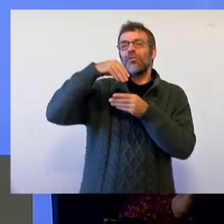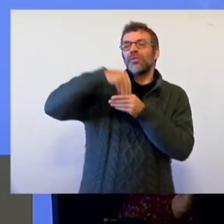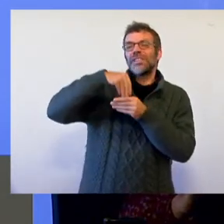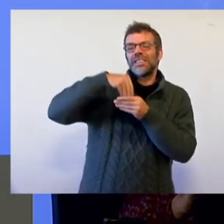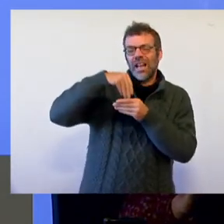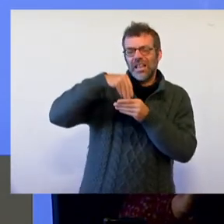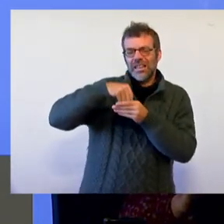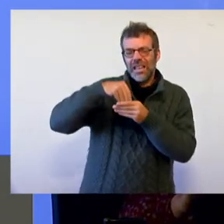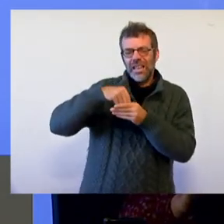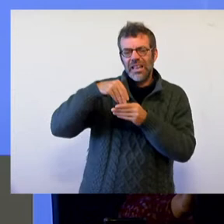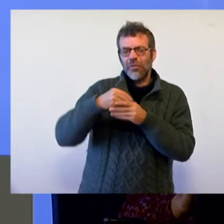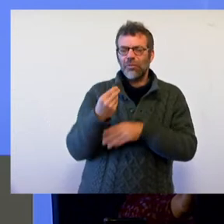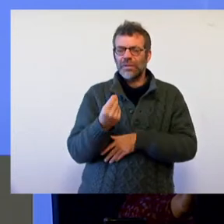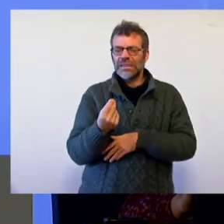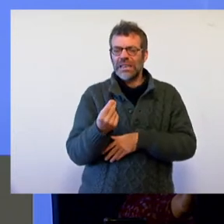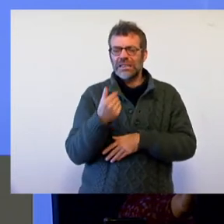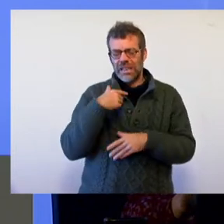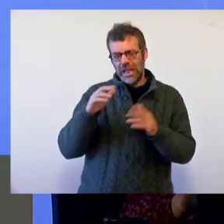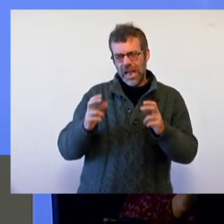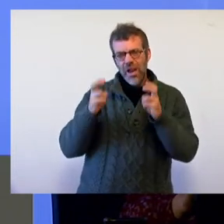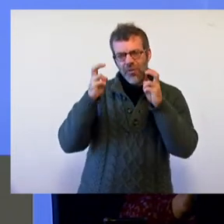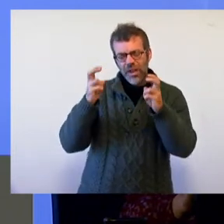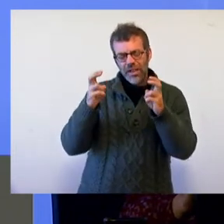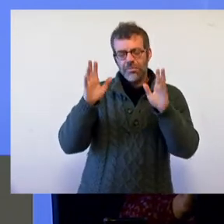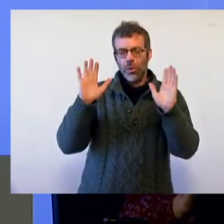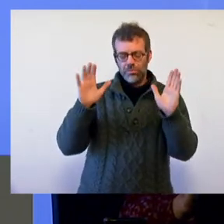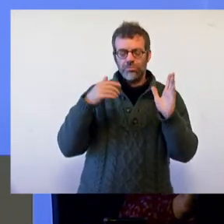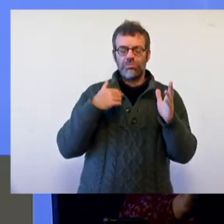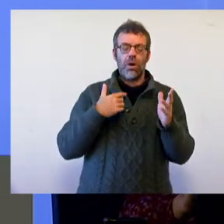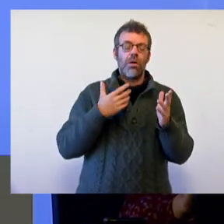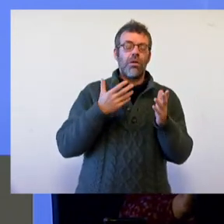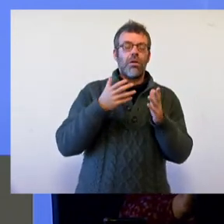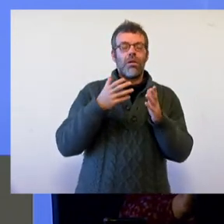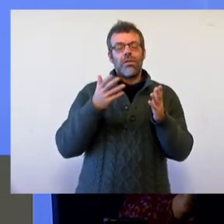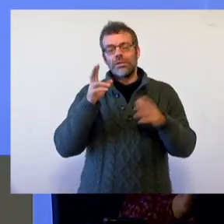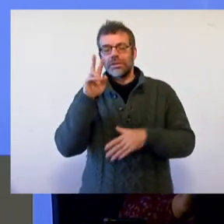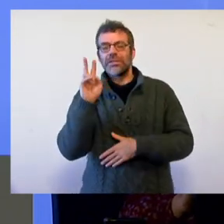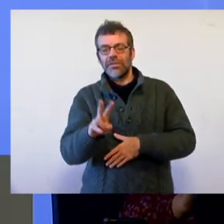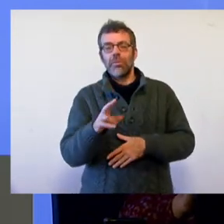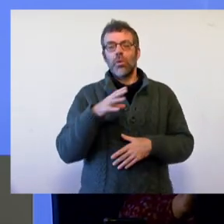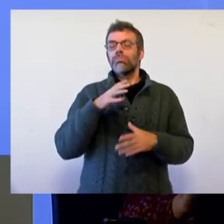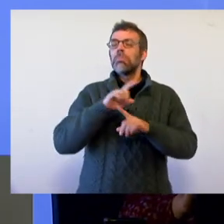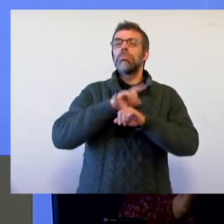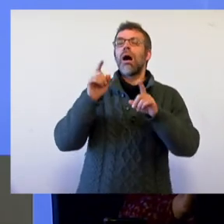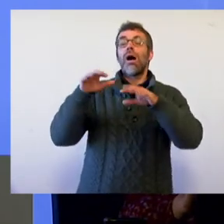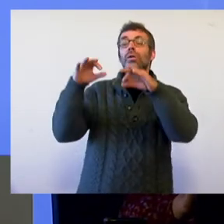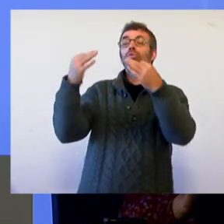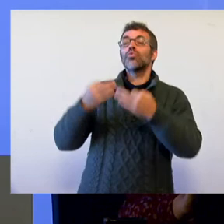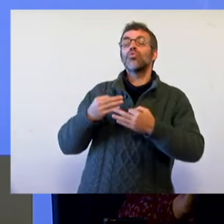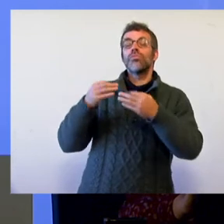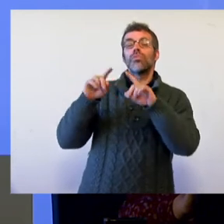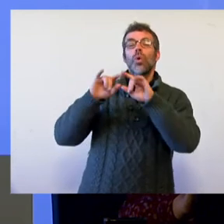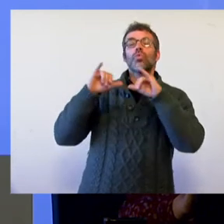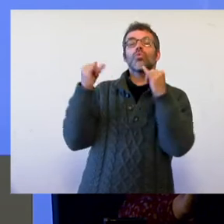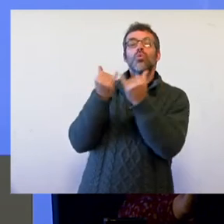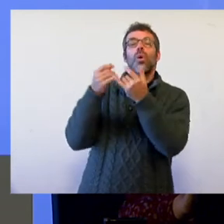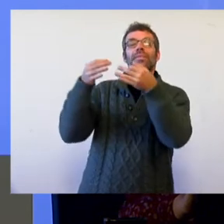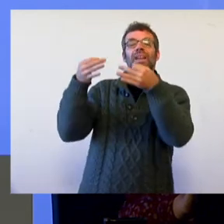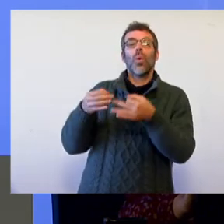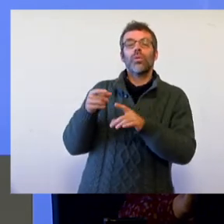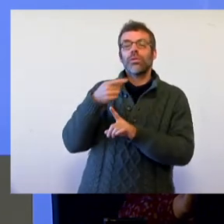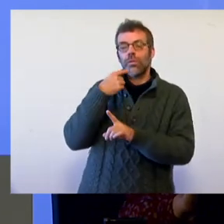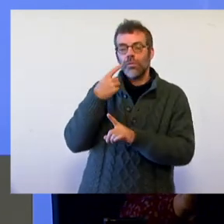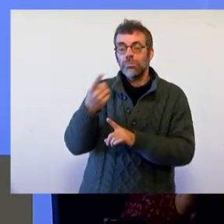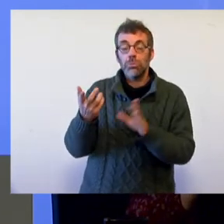faible. Alors, ce n'est pas la Cour des comptes qui fait des choix politiques, M. Martin, je le sais. Mais ça met un peu d'eau